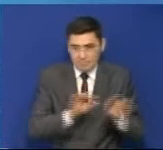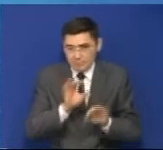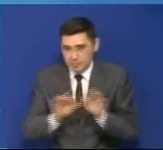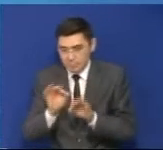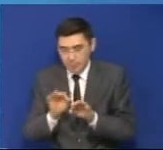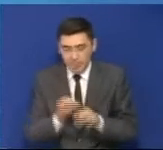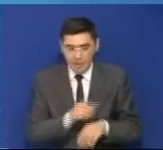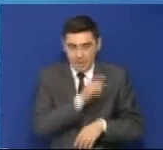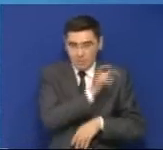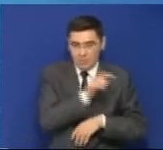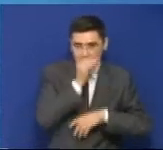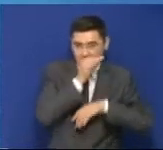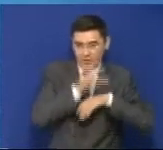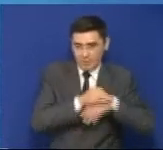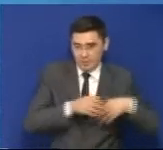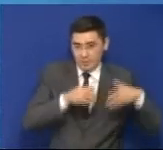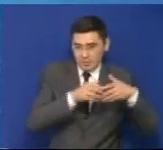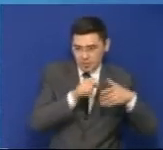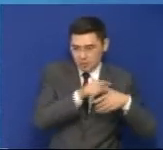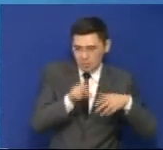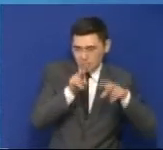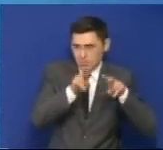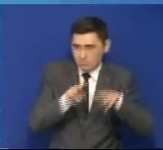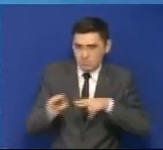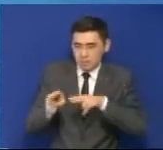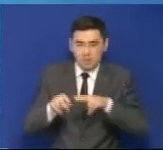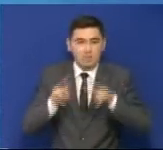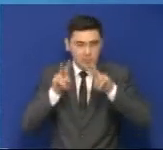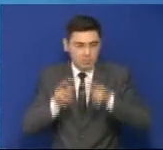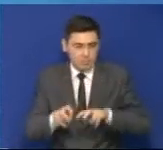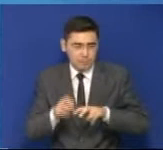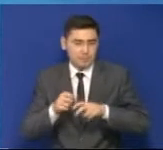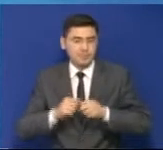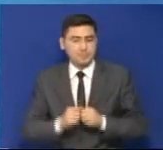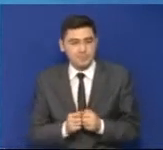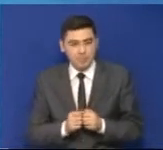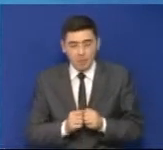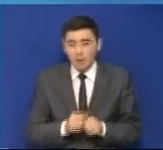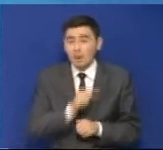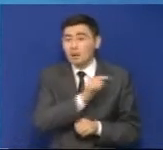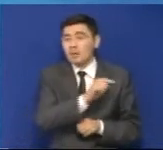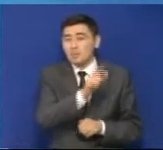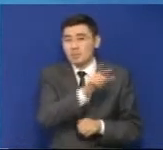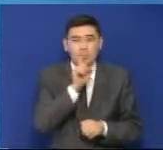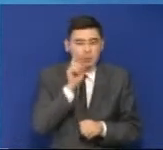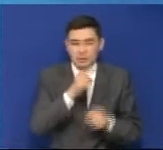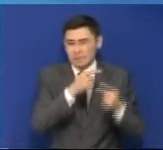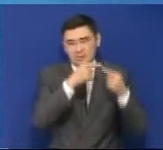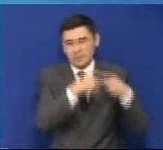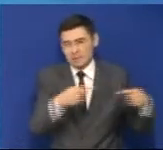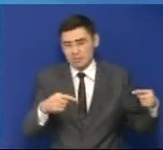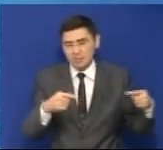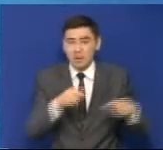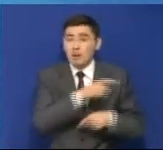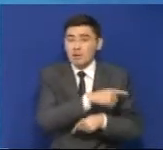қызметтің тиісті бағыттары бойынша сарапшылар бағалайды. Үміткерлердің айтуынша іріктеуге түрлі сала өкілдері қатысуда. Олардың көпшілігі